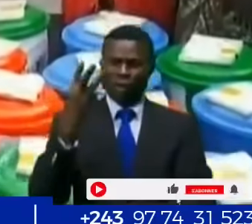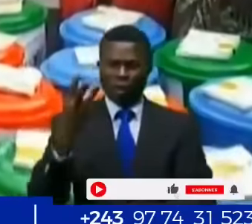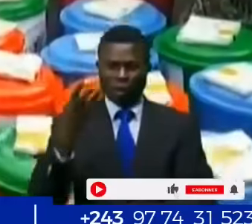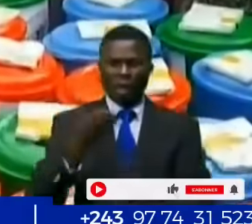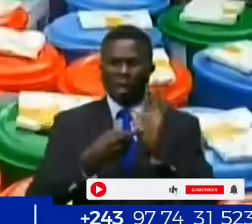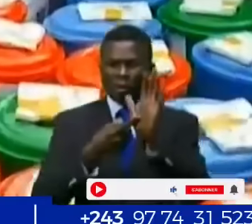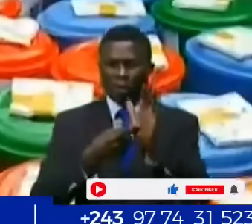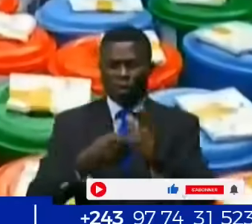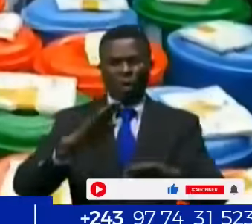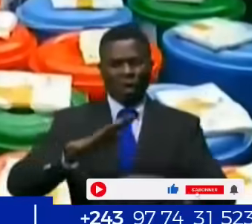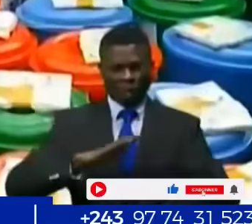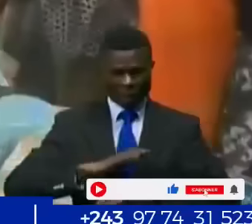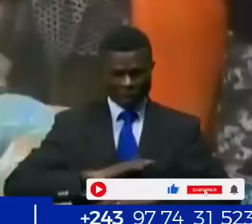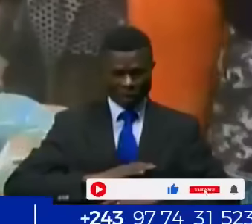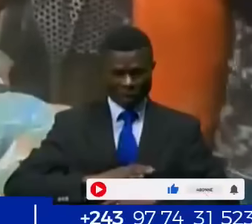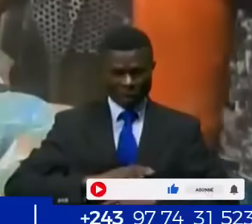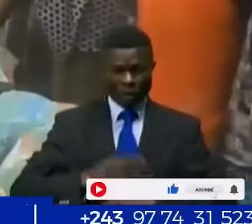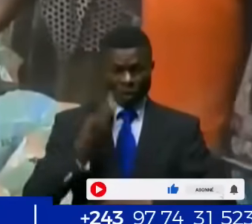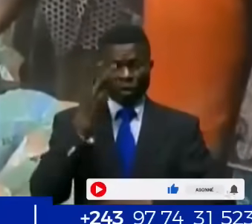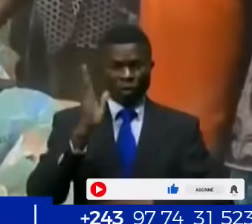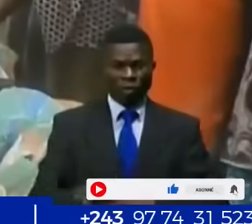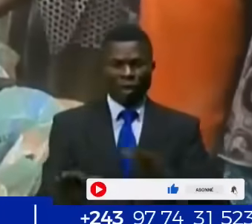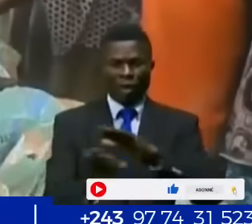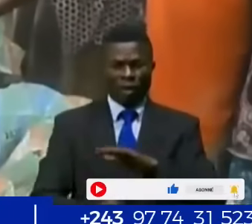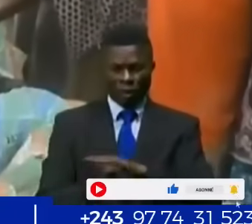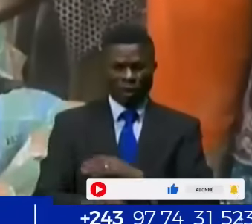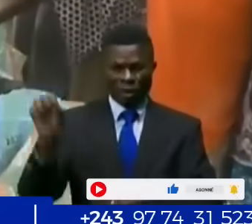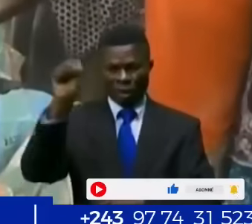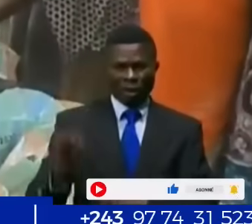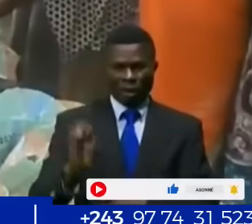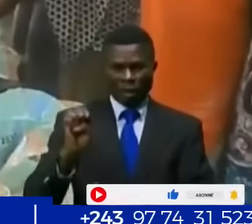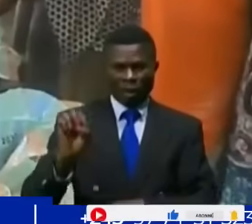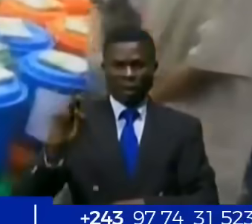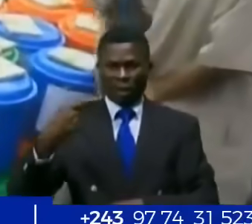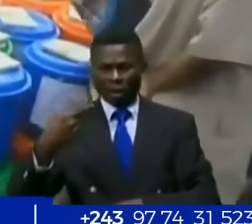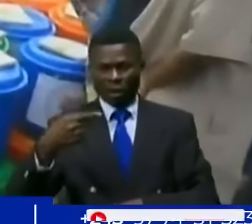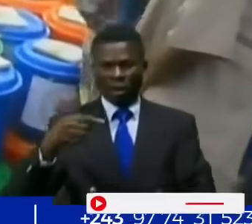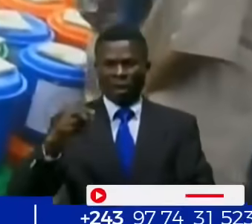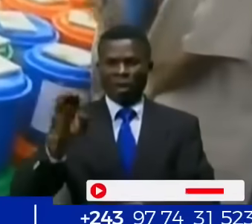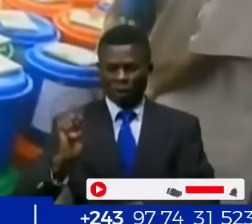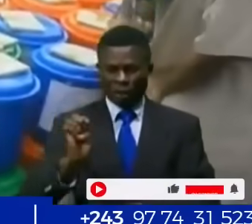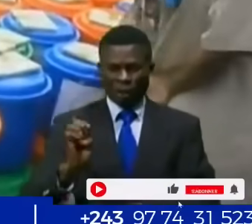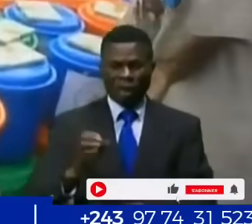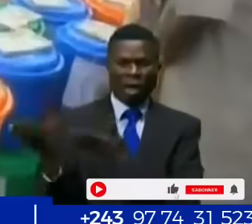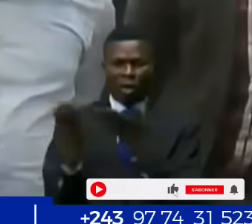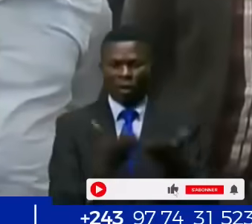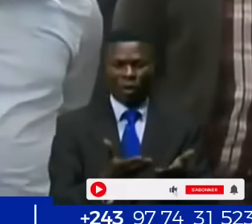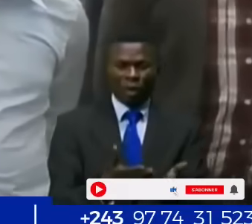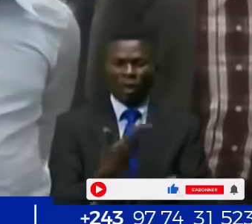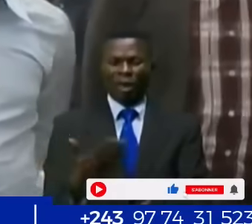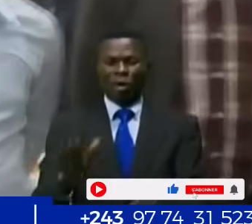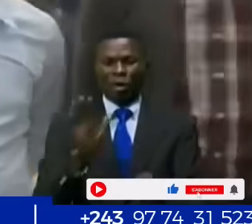la satisfaction. Les visionnaires de la fondation Serge Ouandja avaient dans sa gibecière un colis